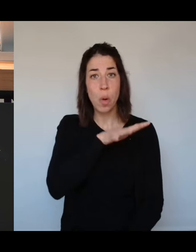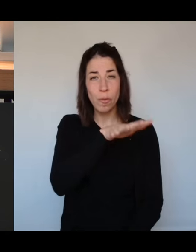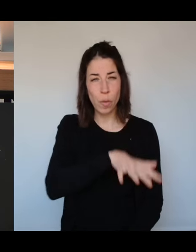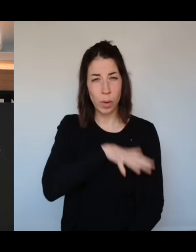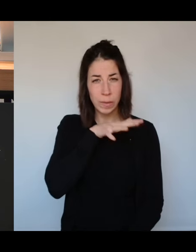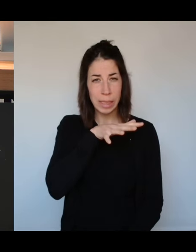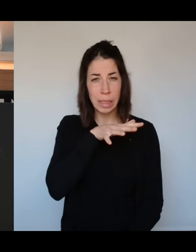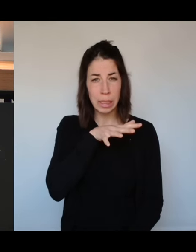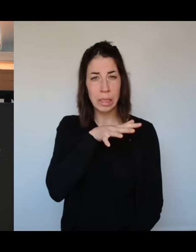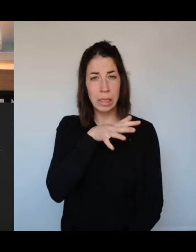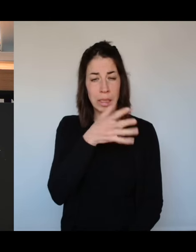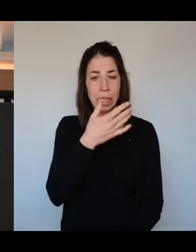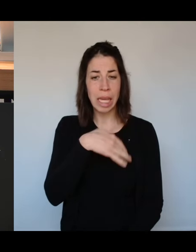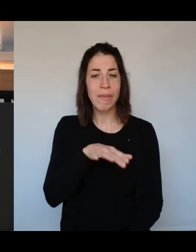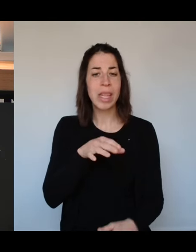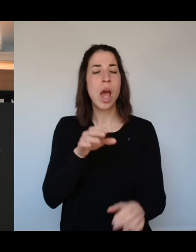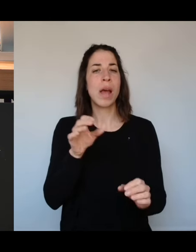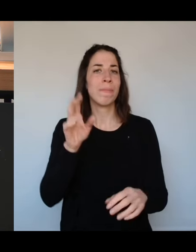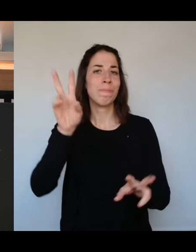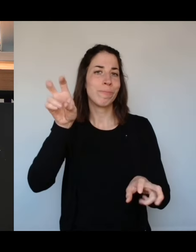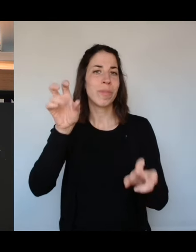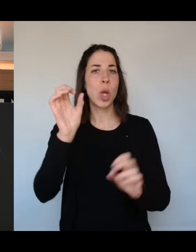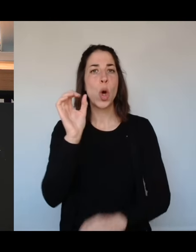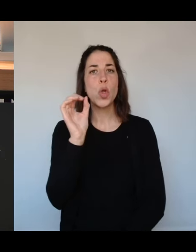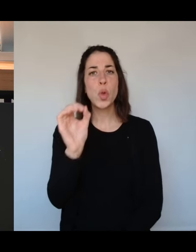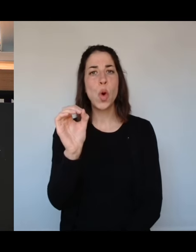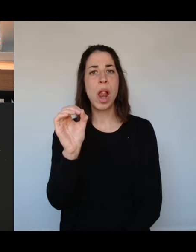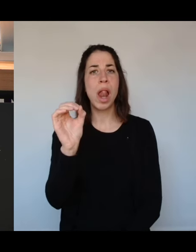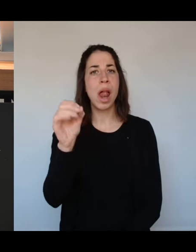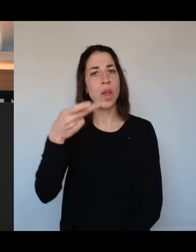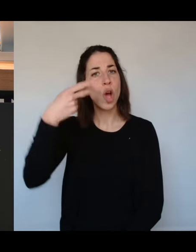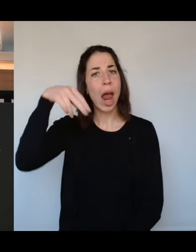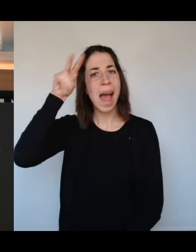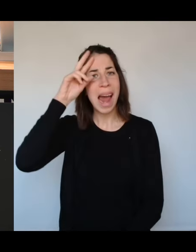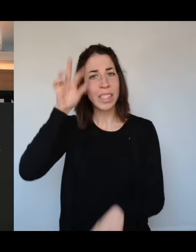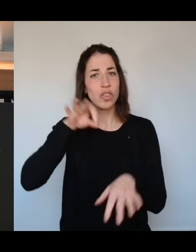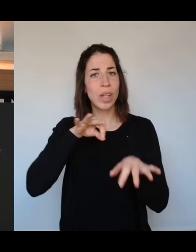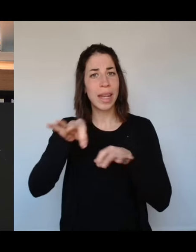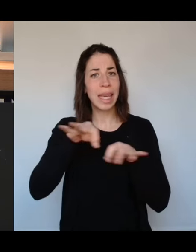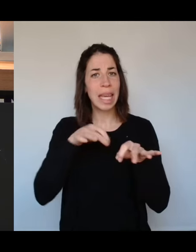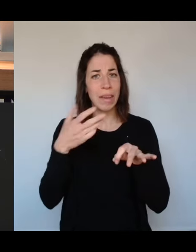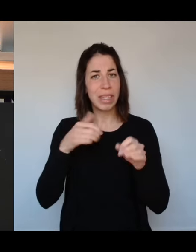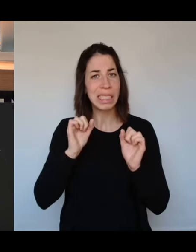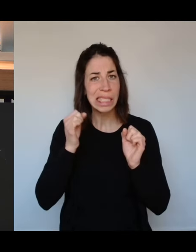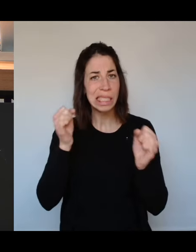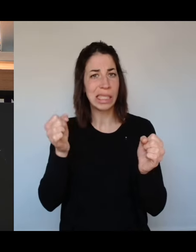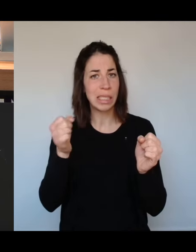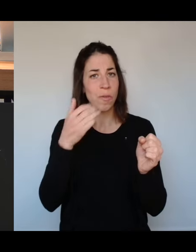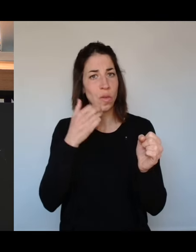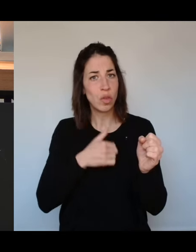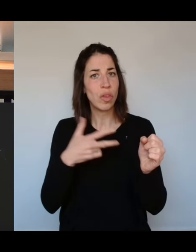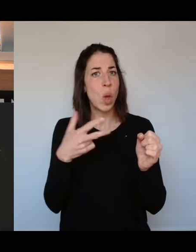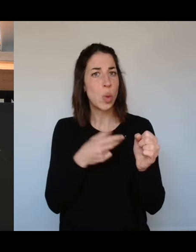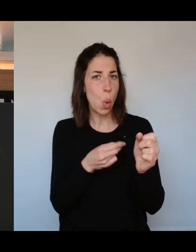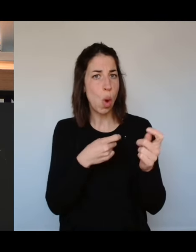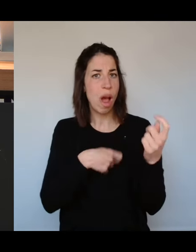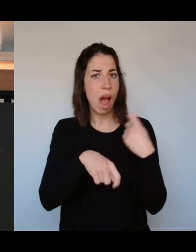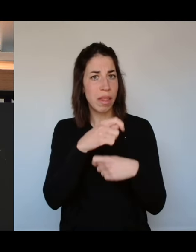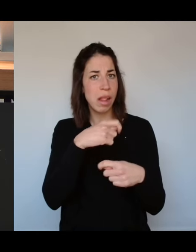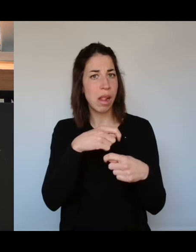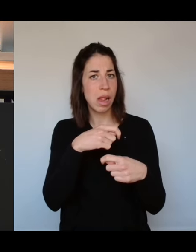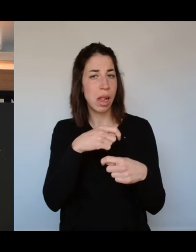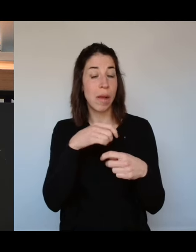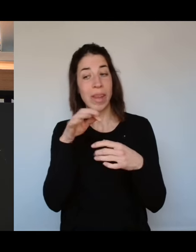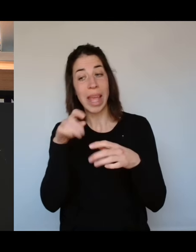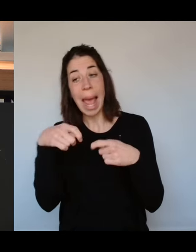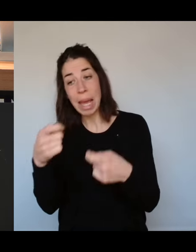reagiert. Um den Drogenhandel, wie wirksam das war, werde ich Ihnen jetzt anhand von Fakten mal